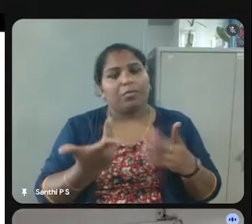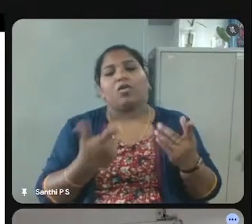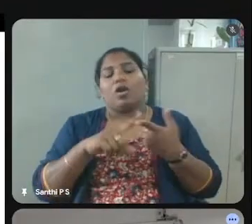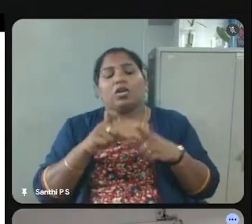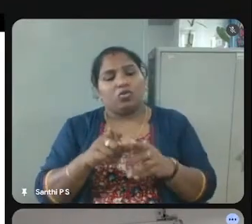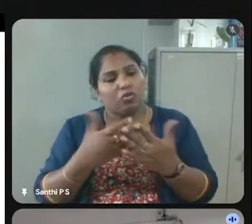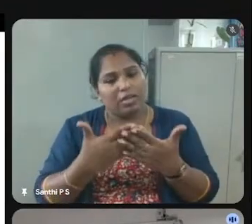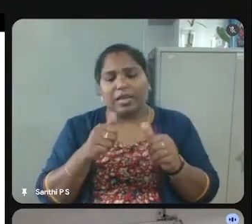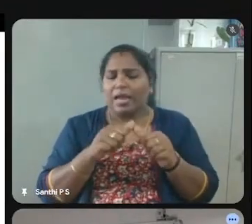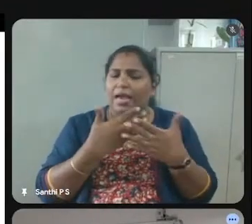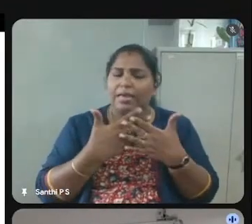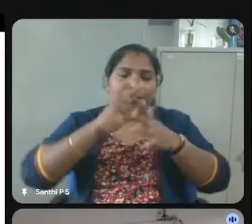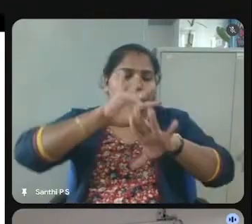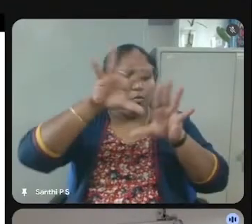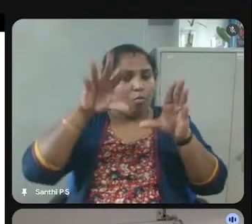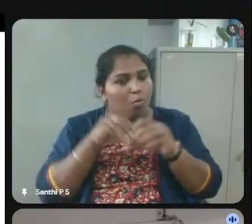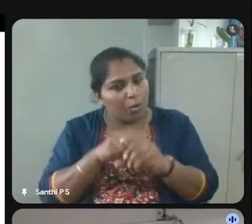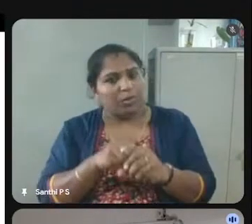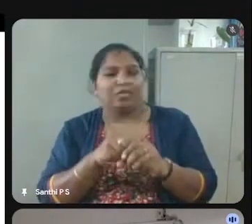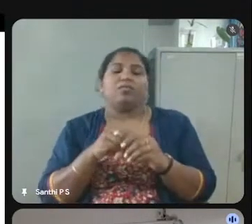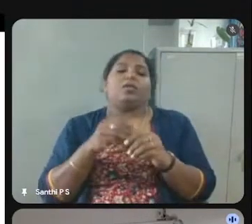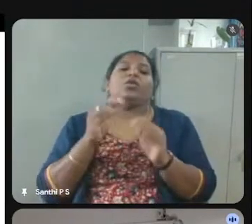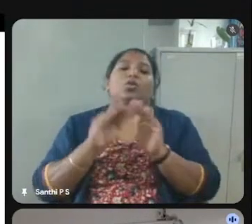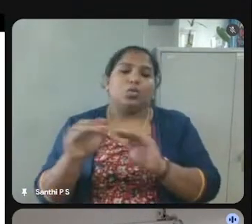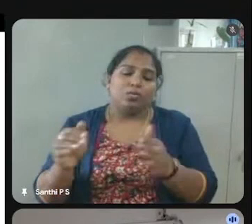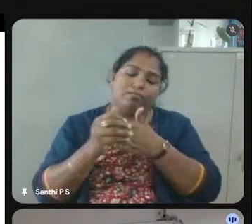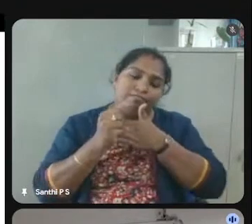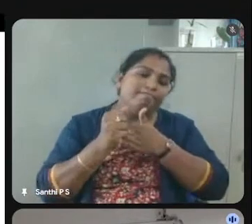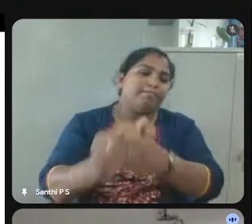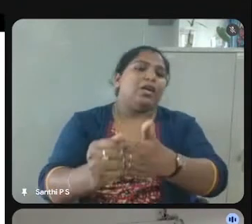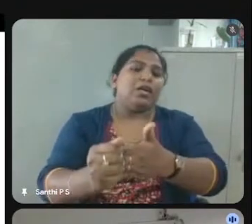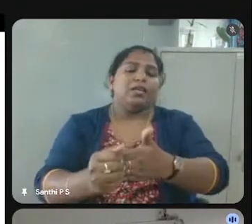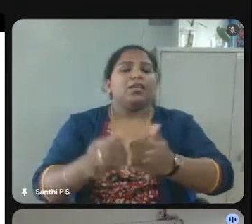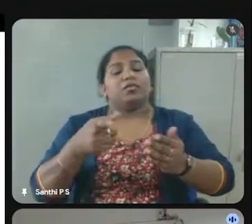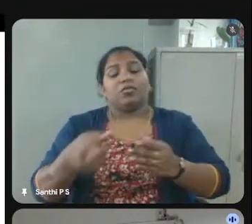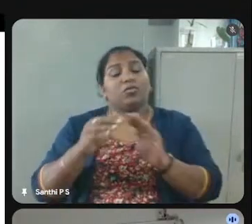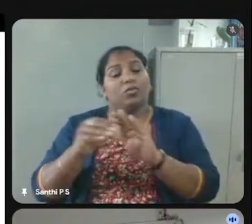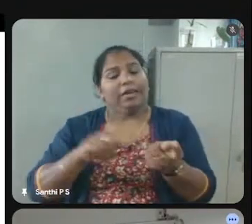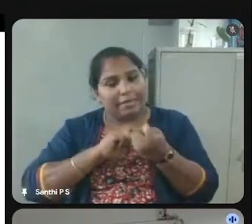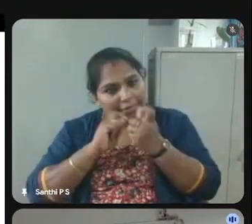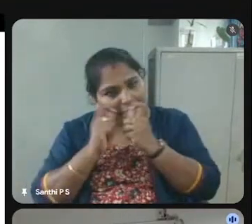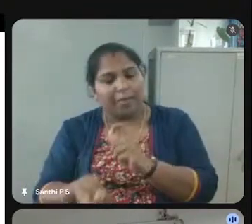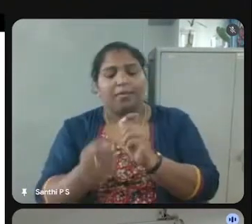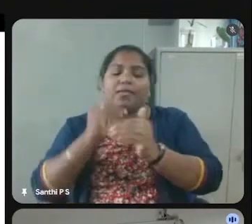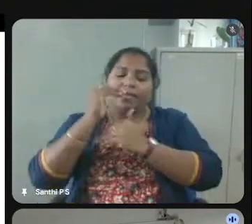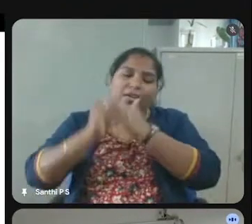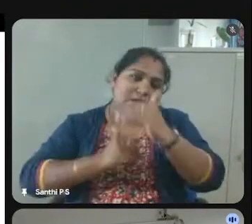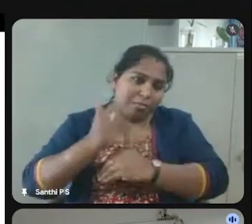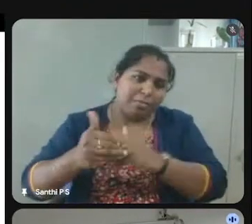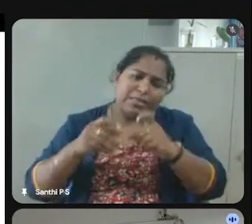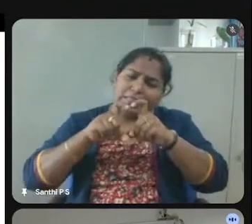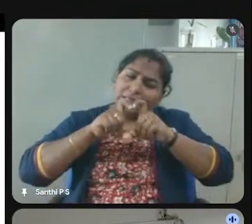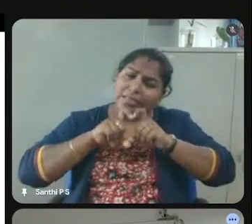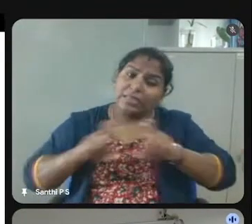കാര്യങ്ങളാണെന്നുണ്ടെങ്കിലും കുട്ടിയെ പ്രോപ്പർ ആയിട്ട് നമുക്ക് ഗൈഡ് ചെയ്ത് കുട്ടിയിലെ ചേഞ്ച് വരുത്താൻ, വിസിബിൾ ആയിട്ടുള്ള ചേഞ്ച്, പ്രകടമായ ഒരു